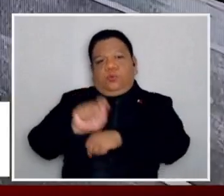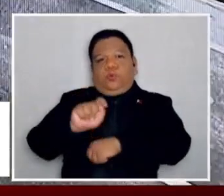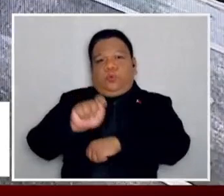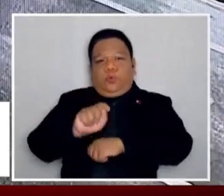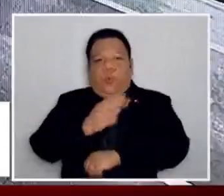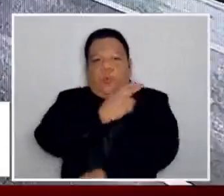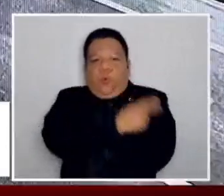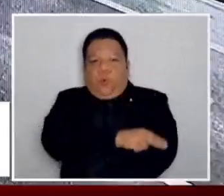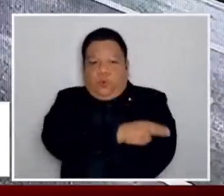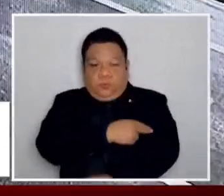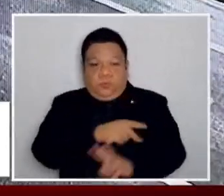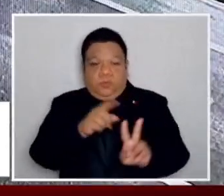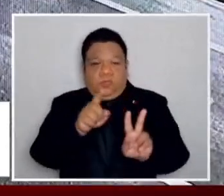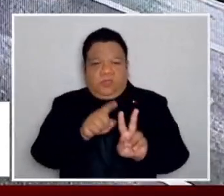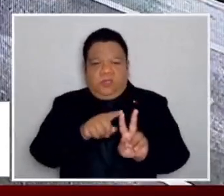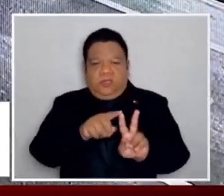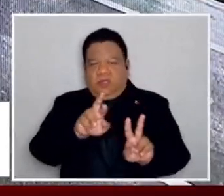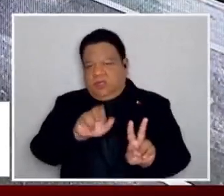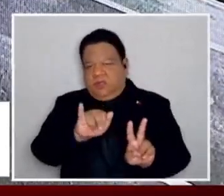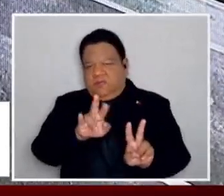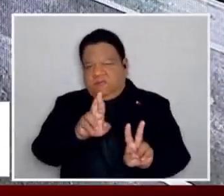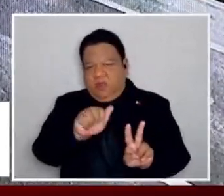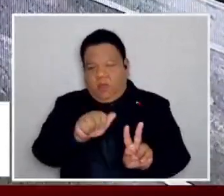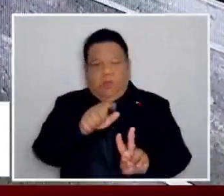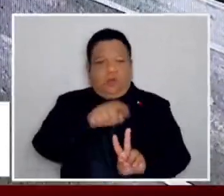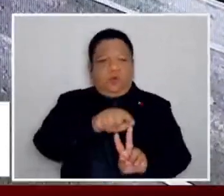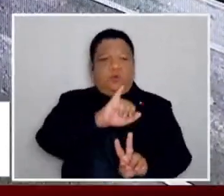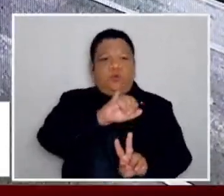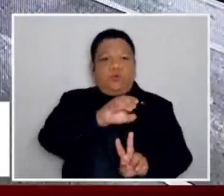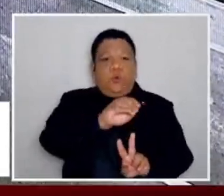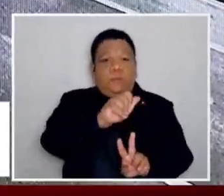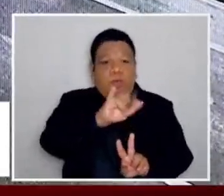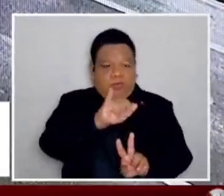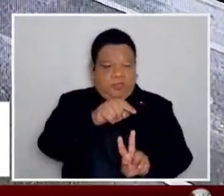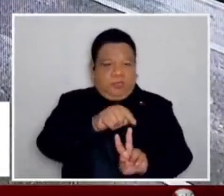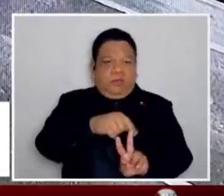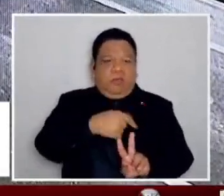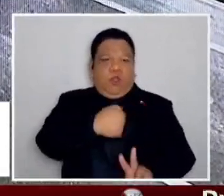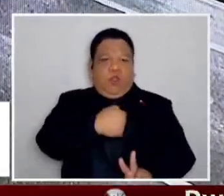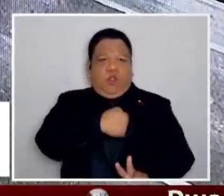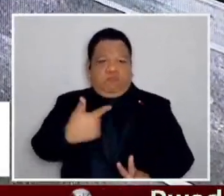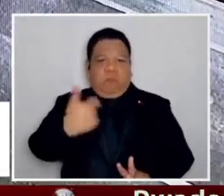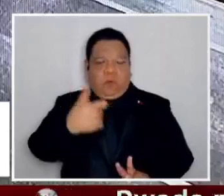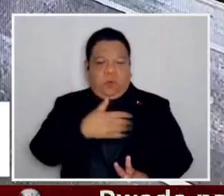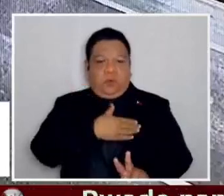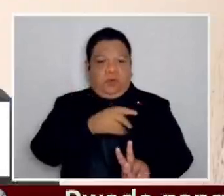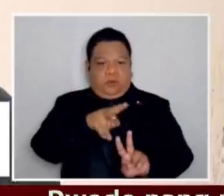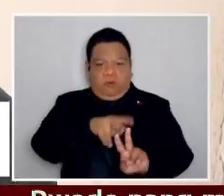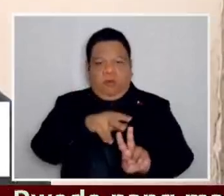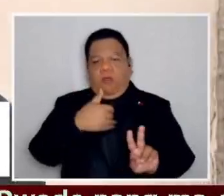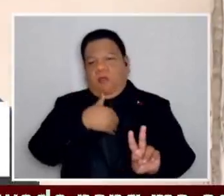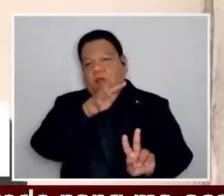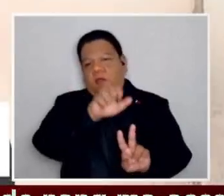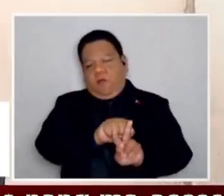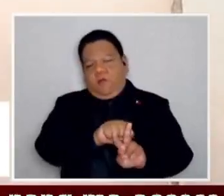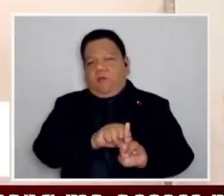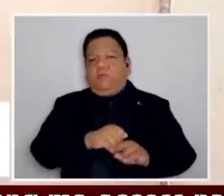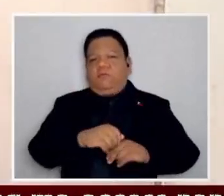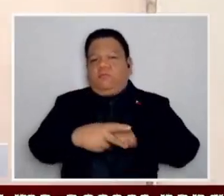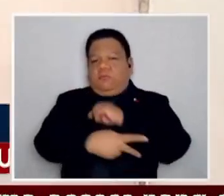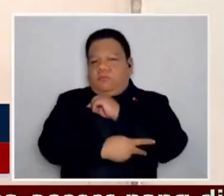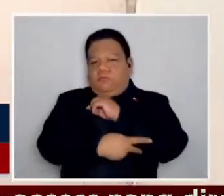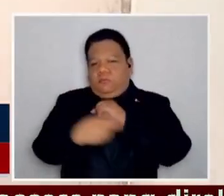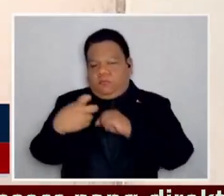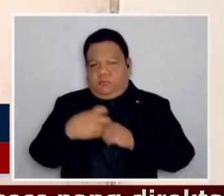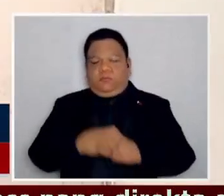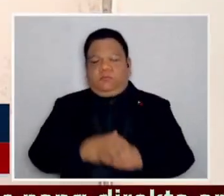store at si Jo Marie Salonga naman ang lookout na natamaan sa dibdib. Kinasuan ang dalawa ng robbery holdup. Nakulong ka na ba dati?